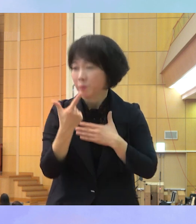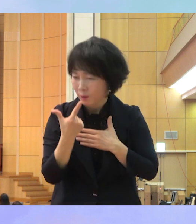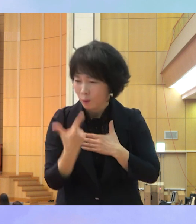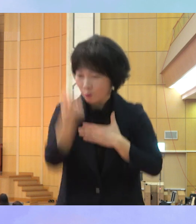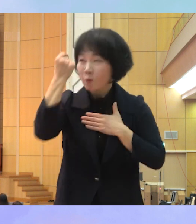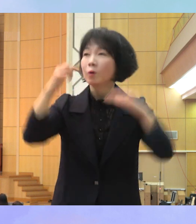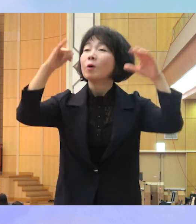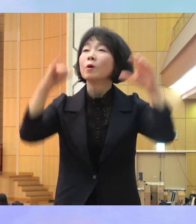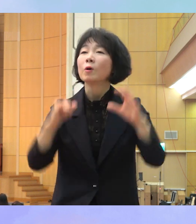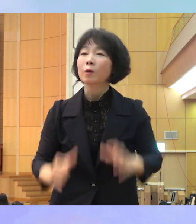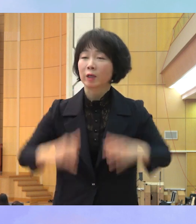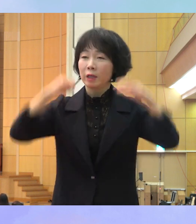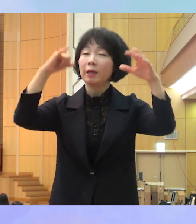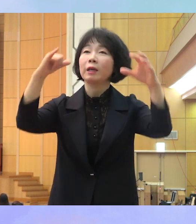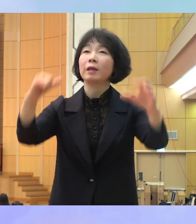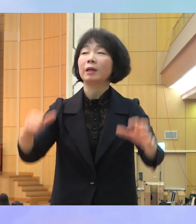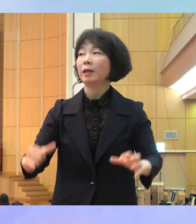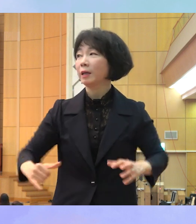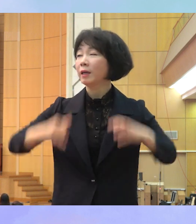주님